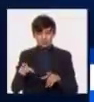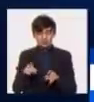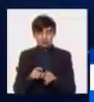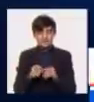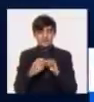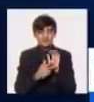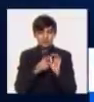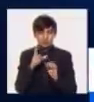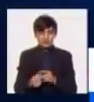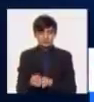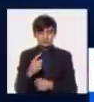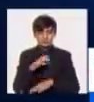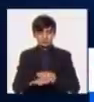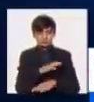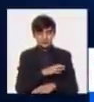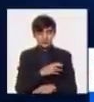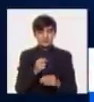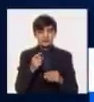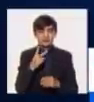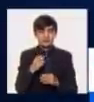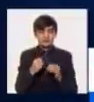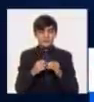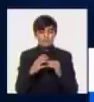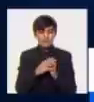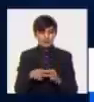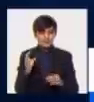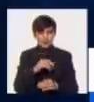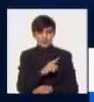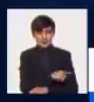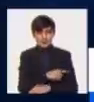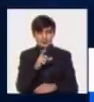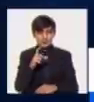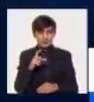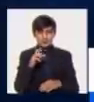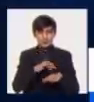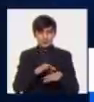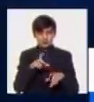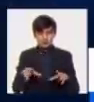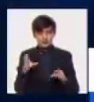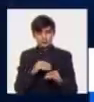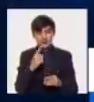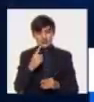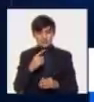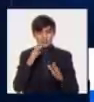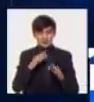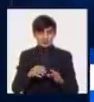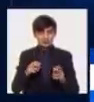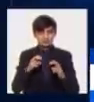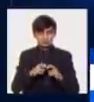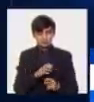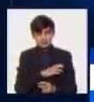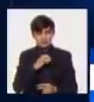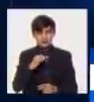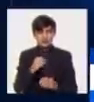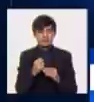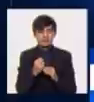215 пациентов. Провели обследование всех пациентов. Из пациентов сегодня в одном отделении не сосредоточен